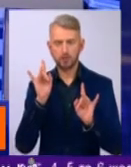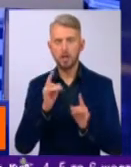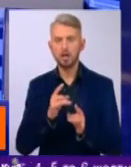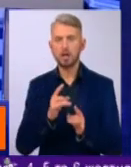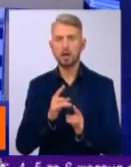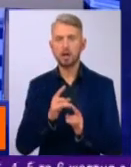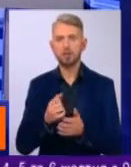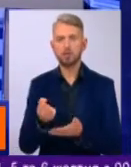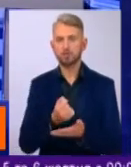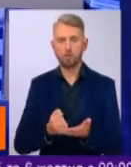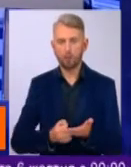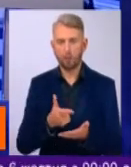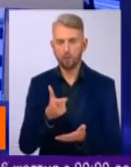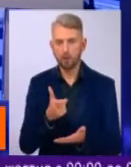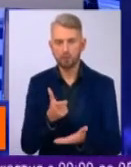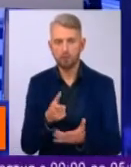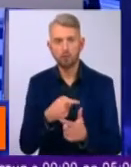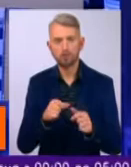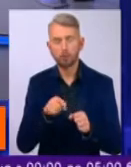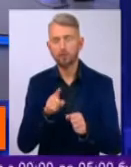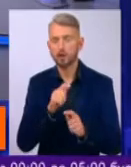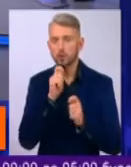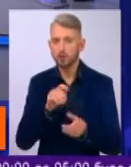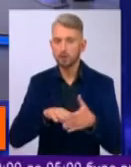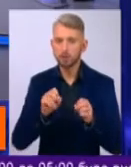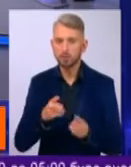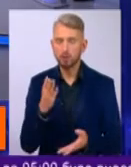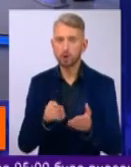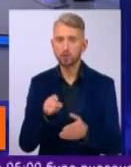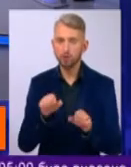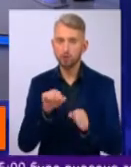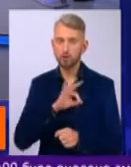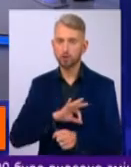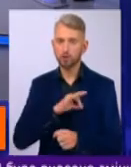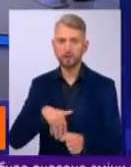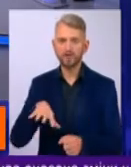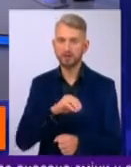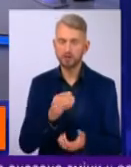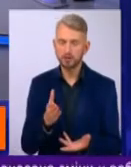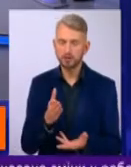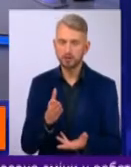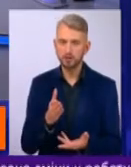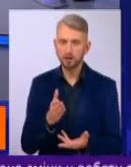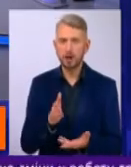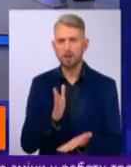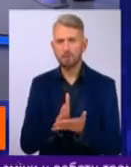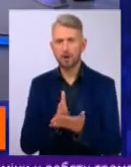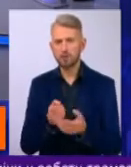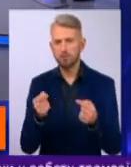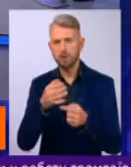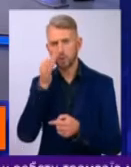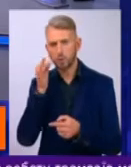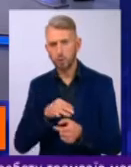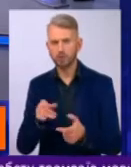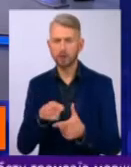Зброя... Чи може вона дарувати безпеку, якщо нею зможуть користуватися всі, маючи там певний досвід і так далі, або